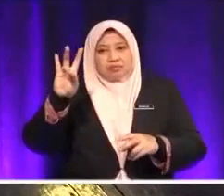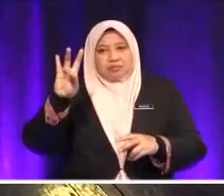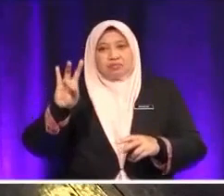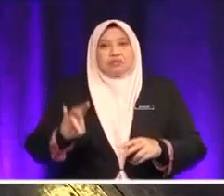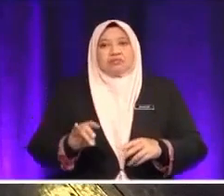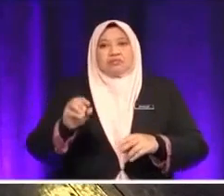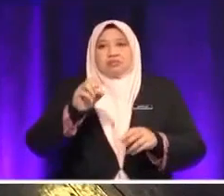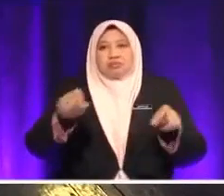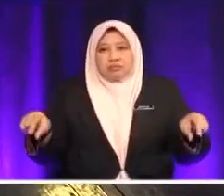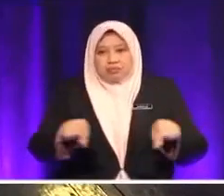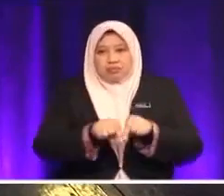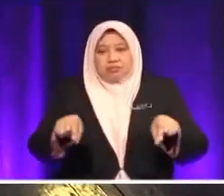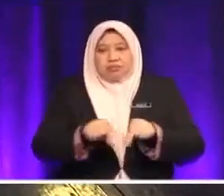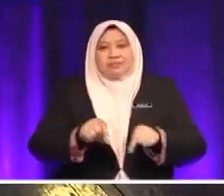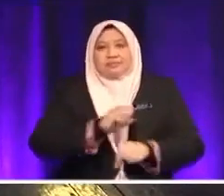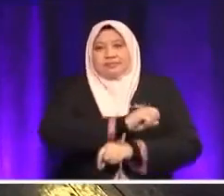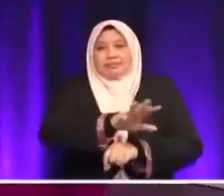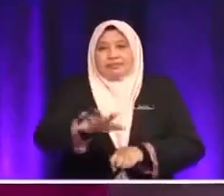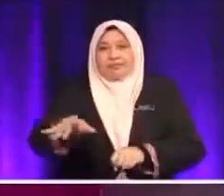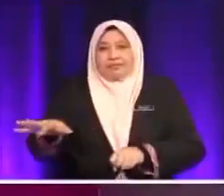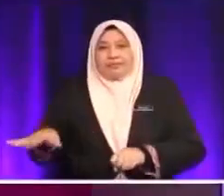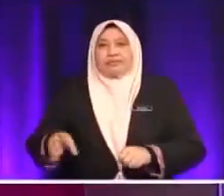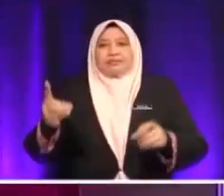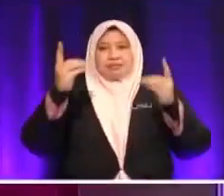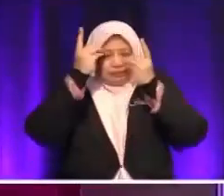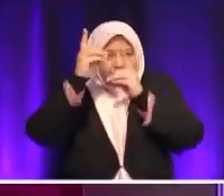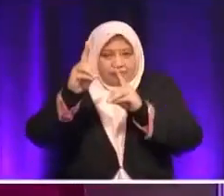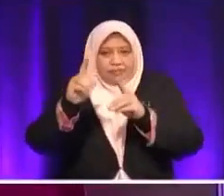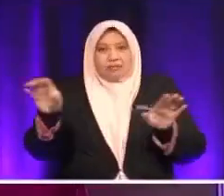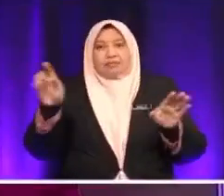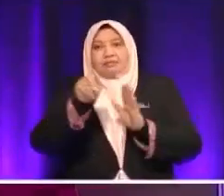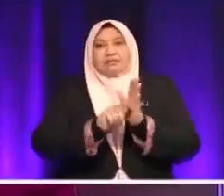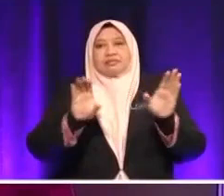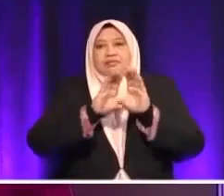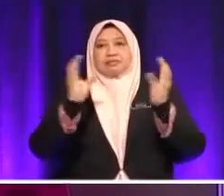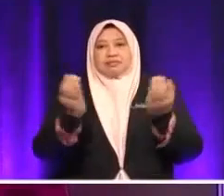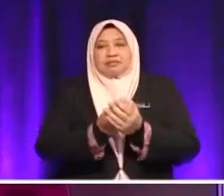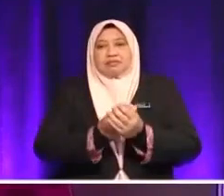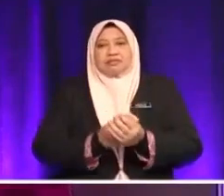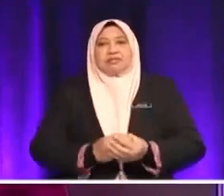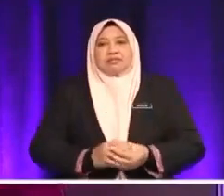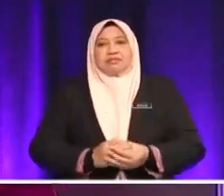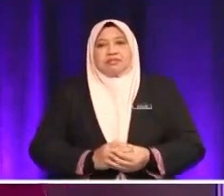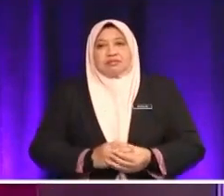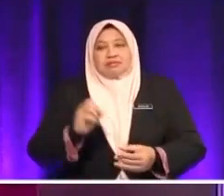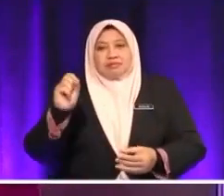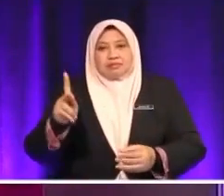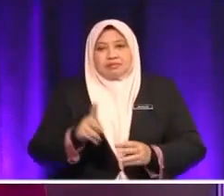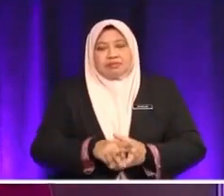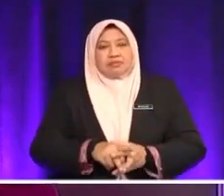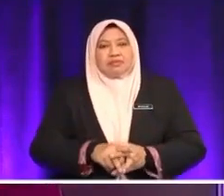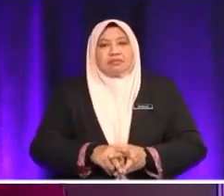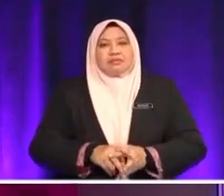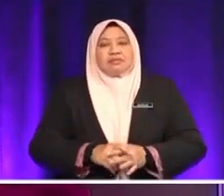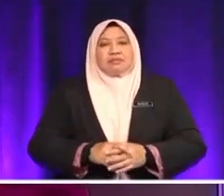terkumpul yang akan disampaikan oleh Saya dari pada SMK conven m Bukit bertajam Oke Hanif